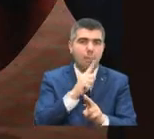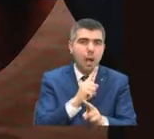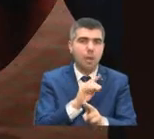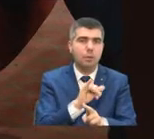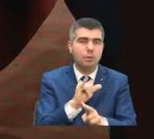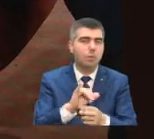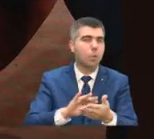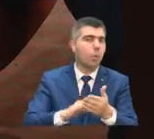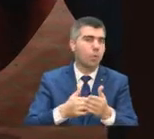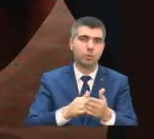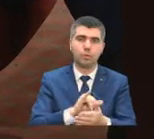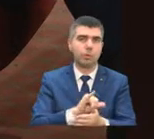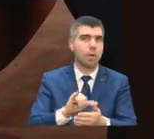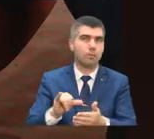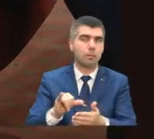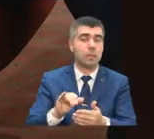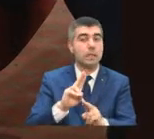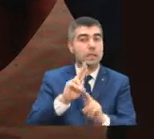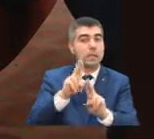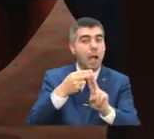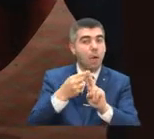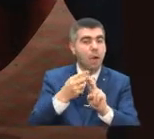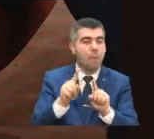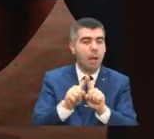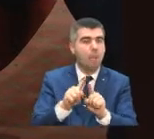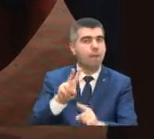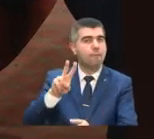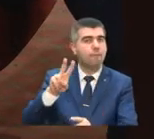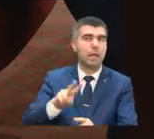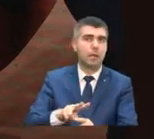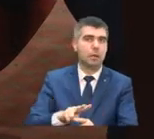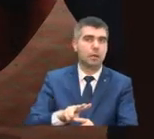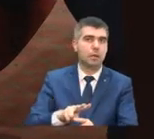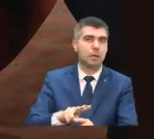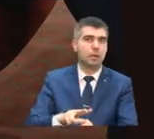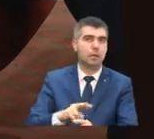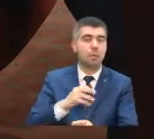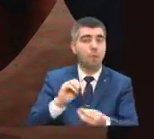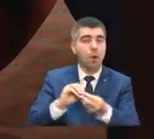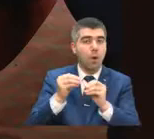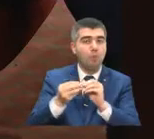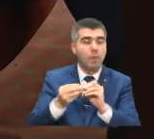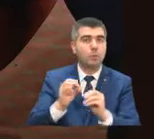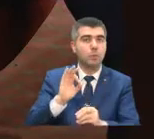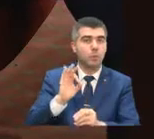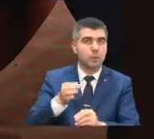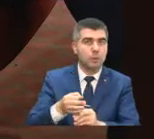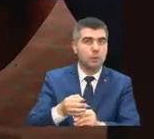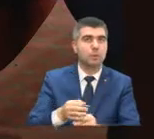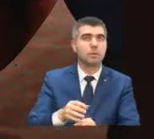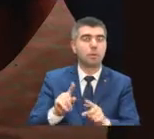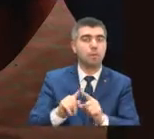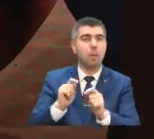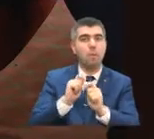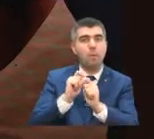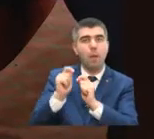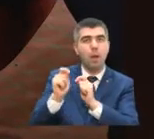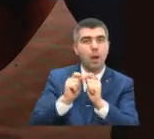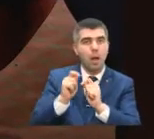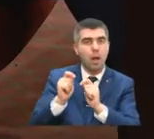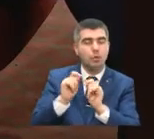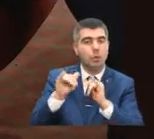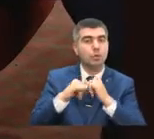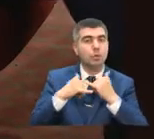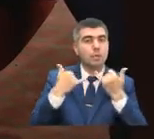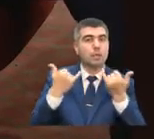كان سؤال كان جواب بكل صدق لأقر بأن هناك مشكل، ودعا إلى واحد النقاش لنتفاهموا،